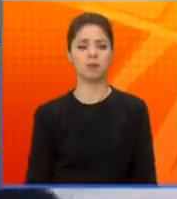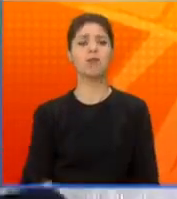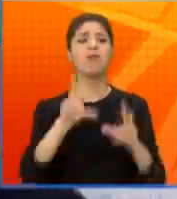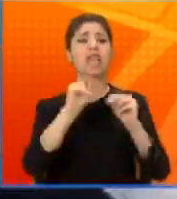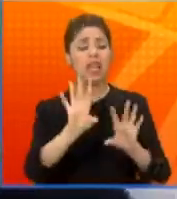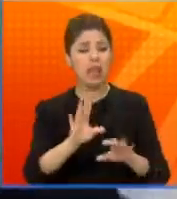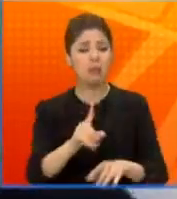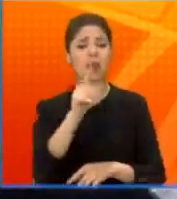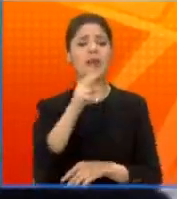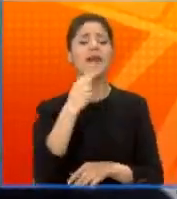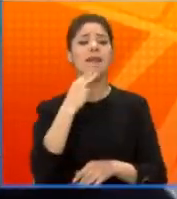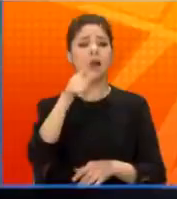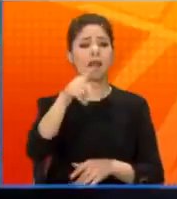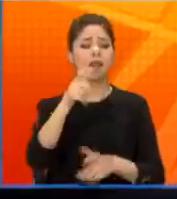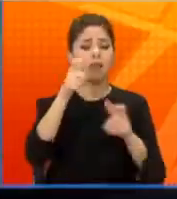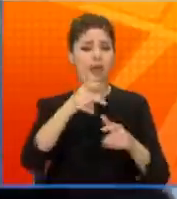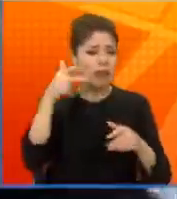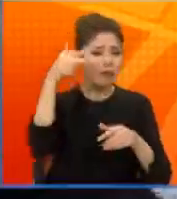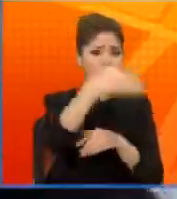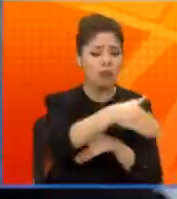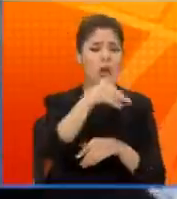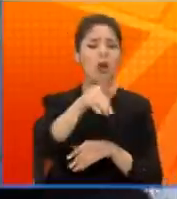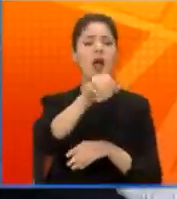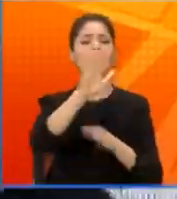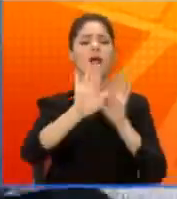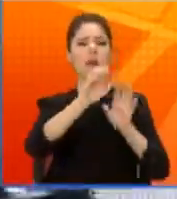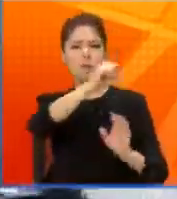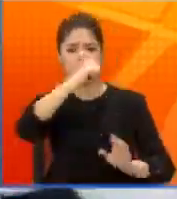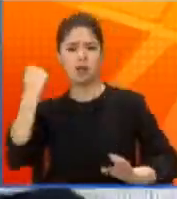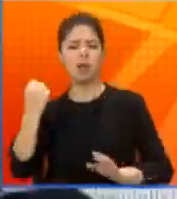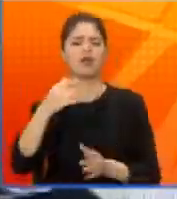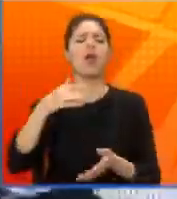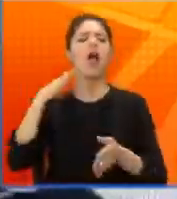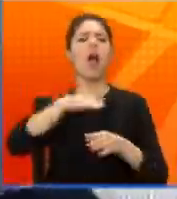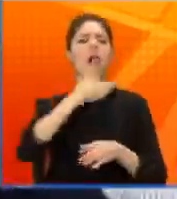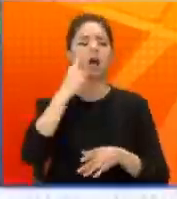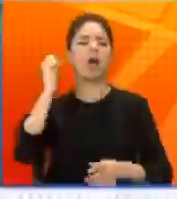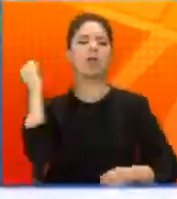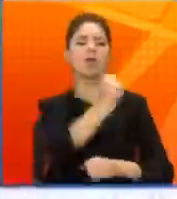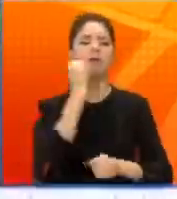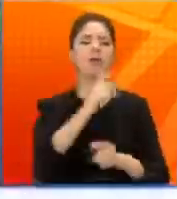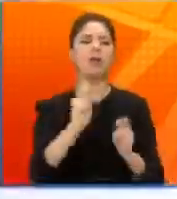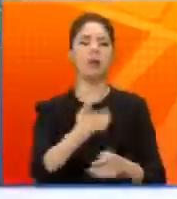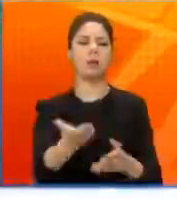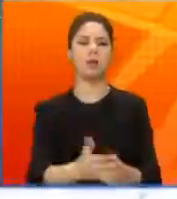Yetmedi, kadının oturduğu tarafa geçti, kapısını açıp tekme üstüne tekme savurdu.